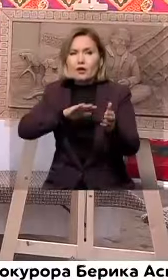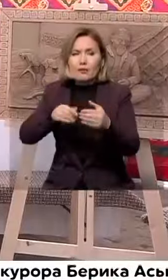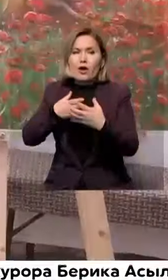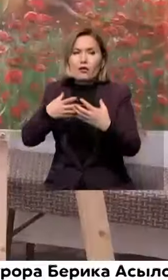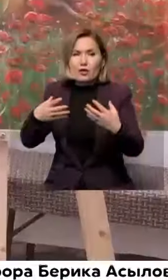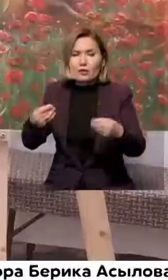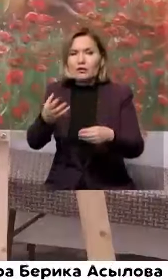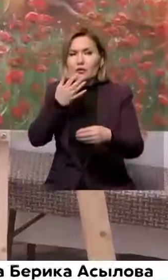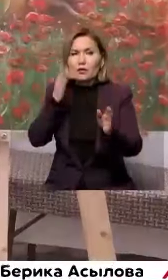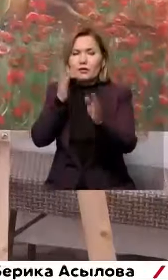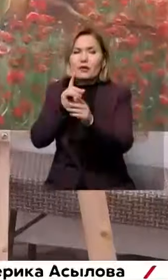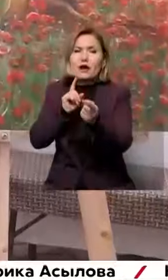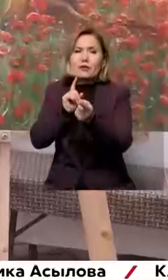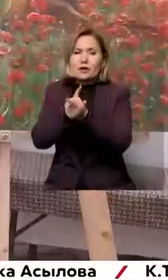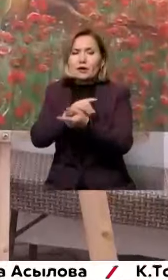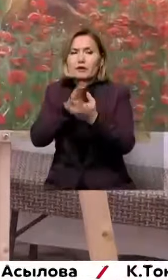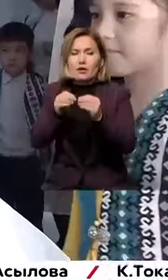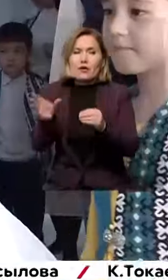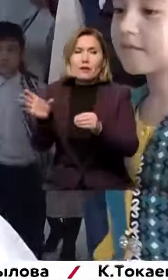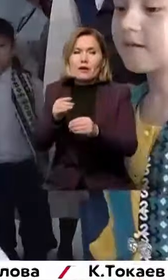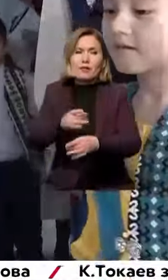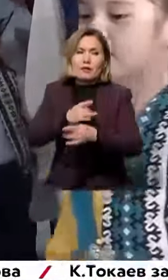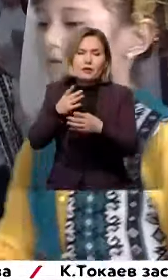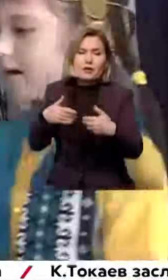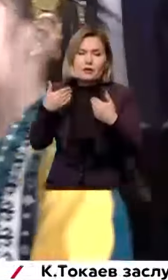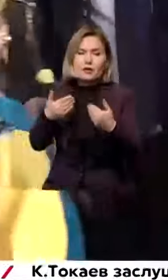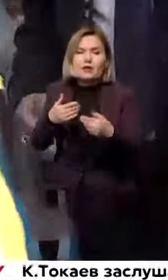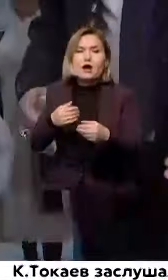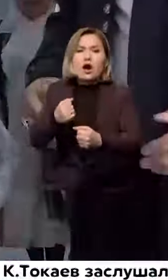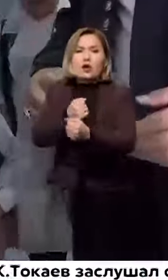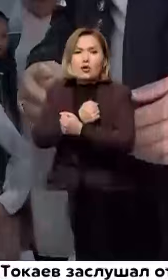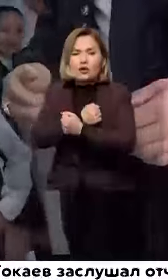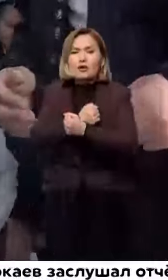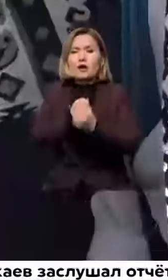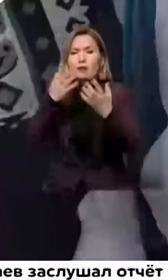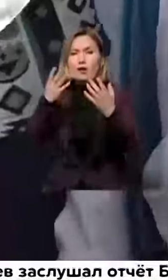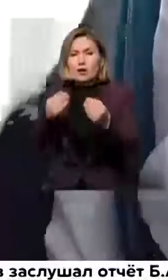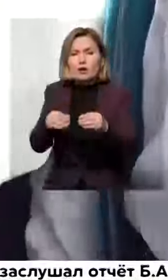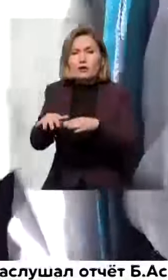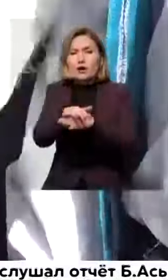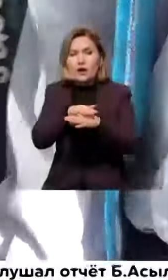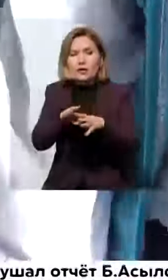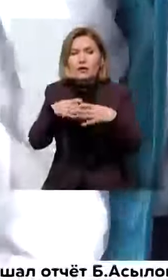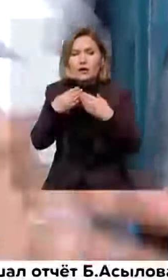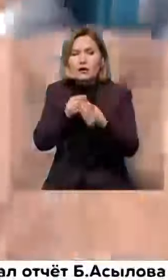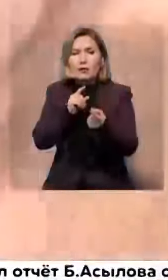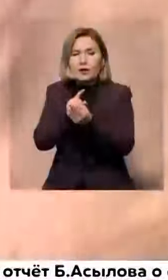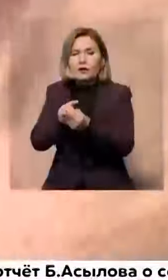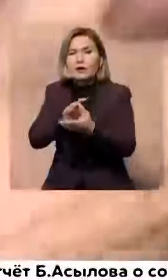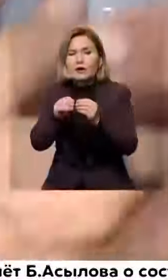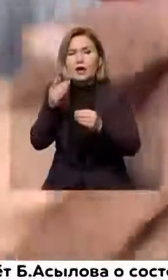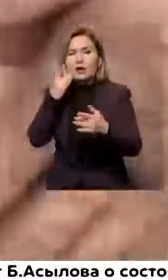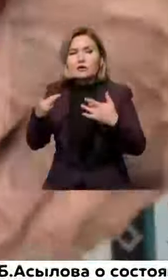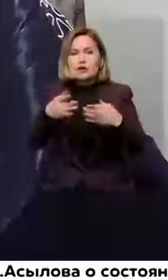көктемге өздерінше тілек білдіреді барлығына. Көрісу мейрамын биғалифтер жанұясы жыл сайын асыға күтеді. Шығармашыл отбасы